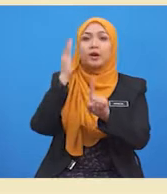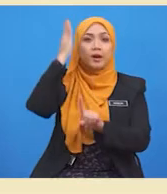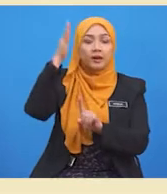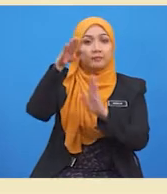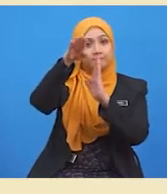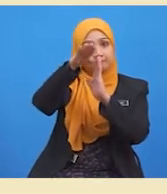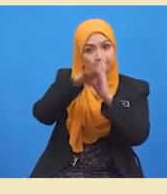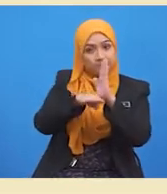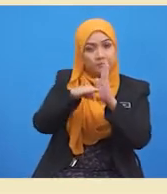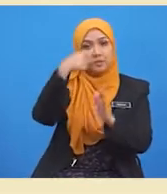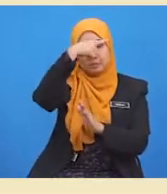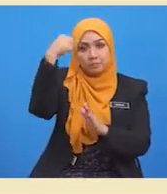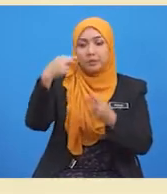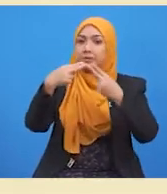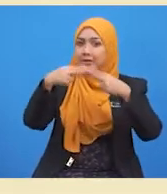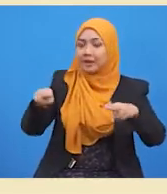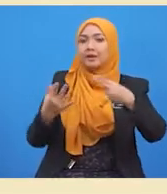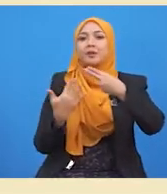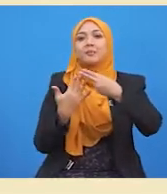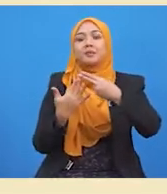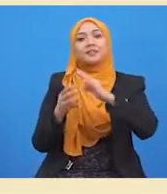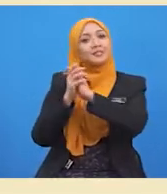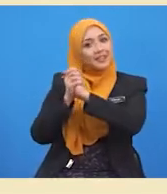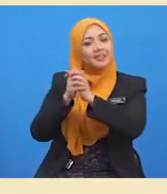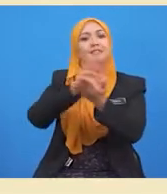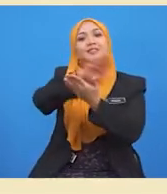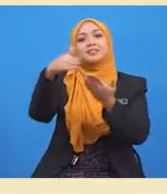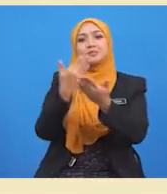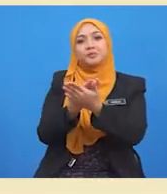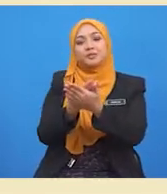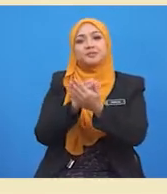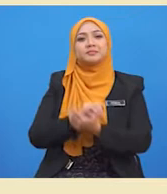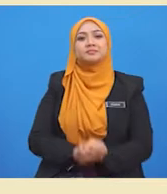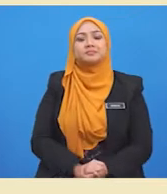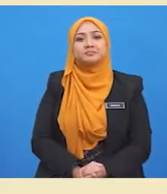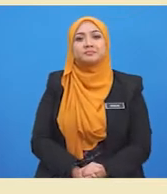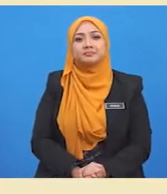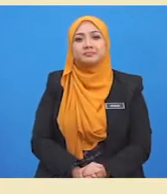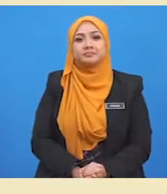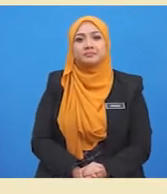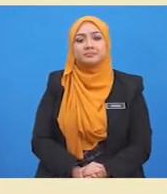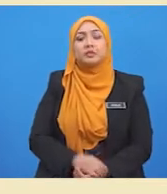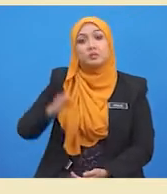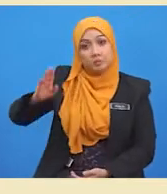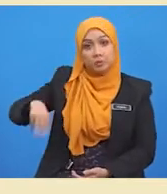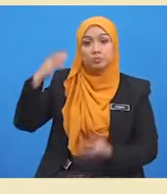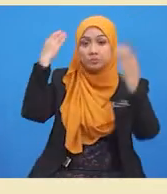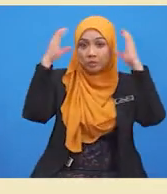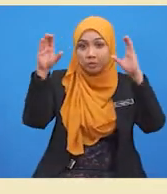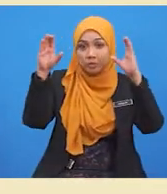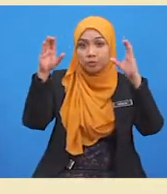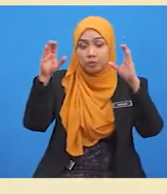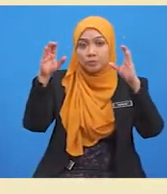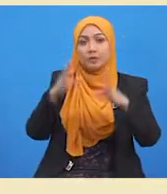suhu-suhu adalah darjah kepanasan sesuatu objek suhu diukur